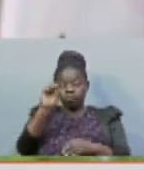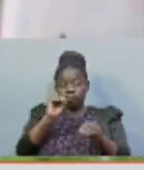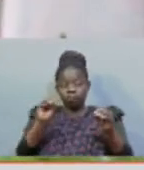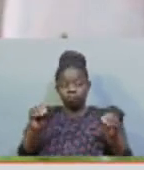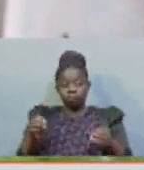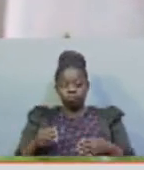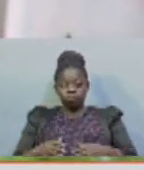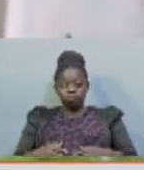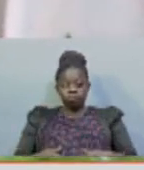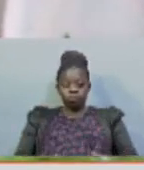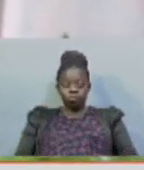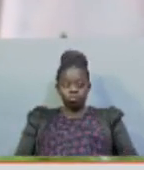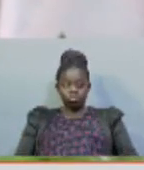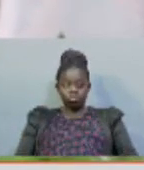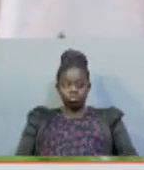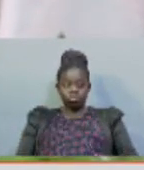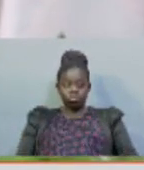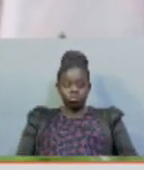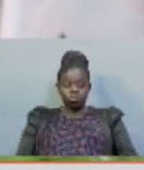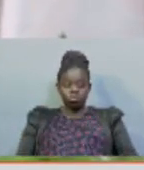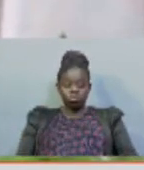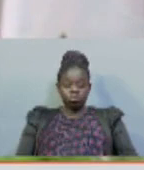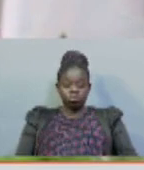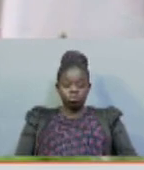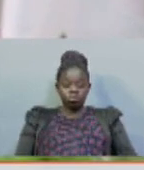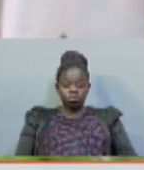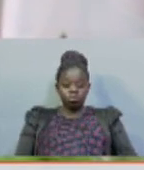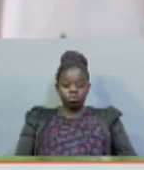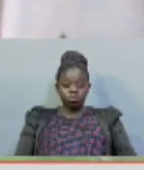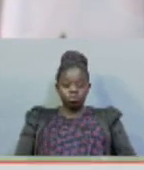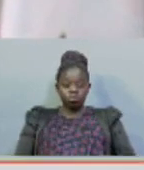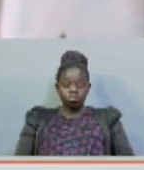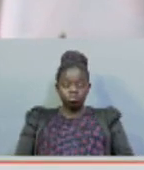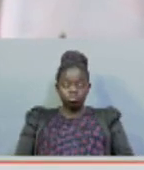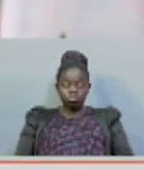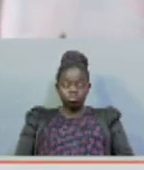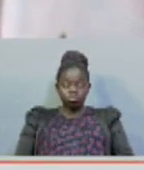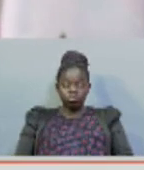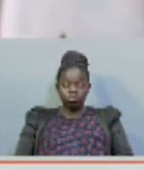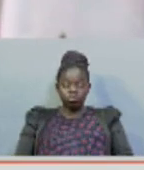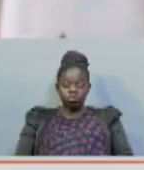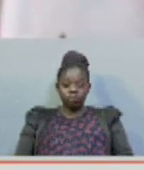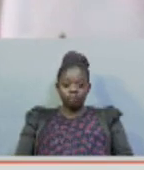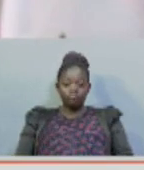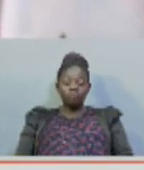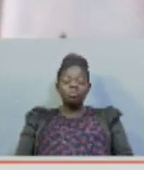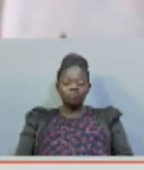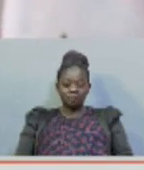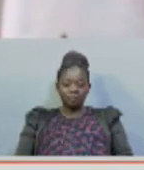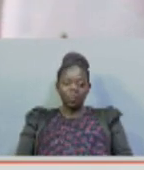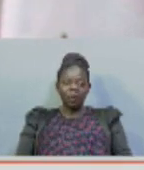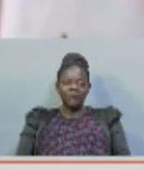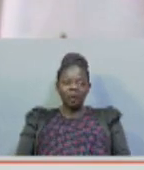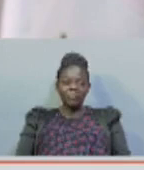C'est notamment dans la défense de cet intérêt national aux implications régionales que